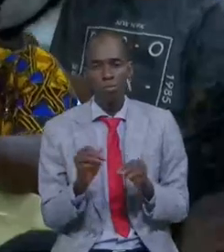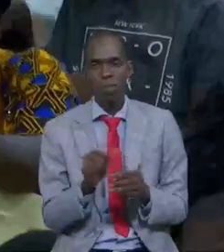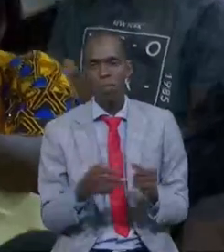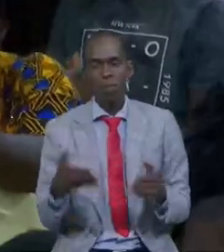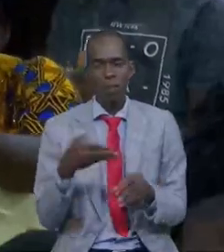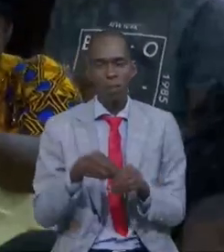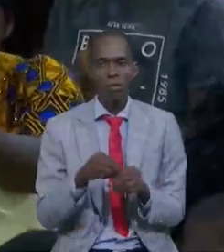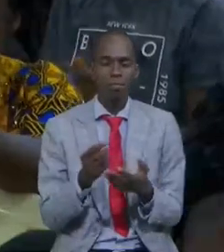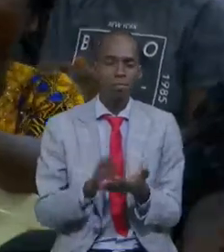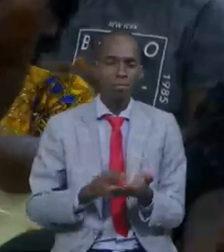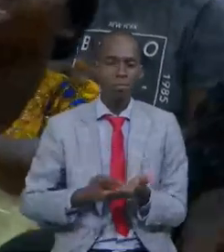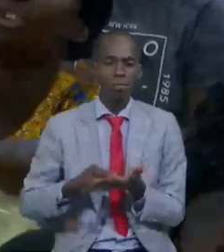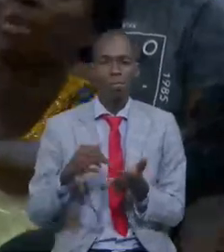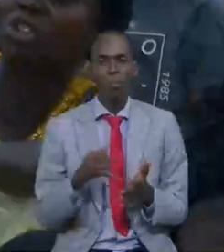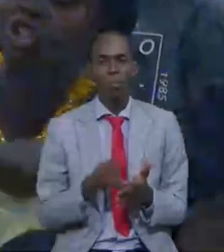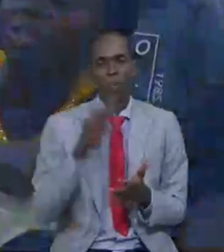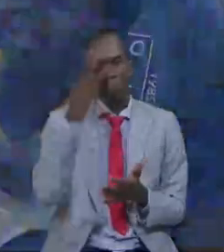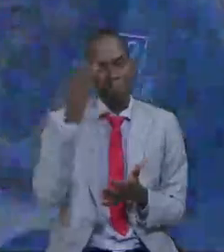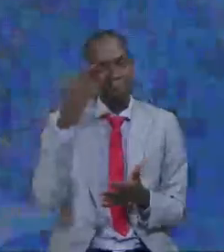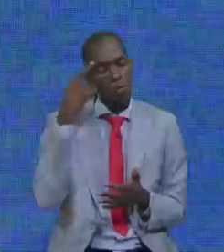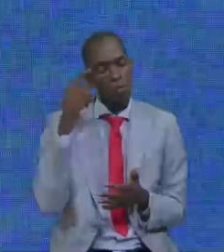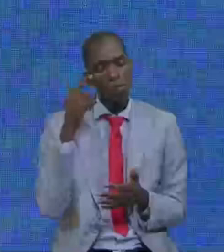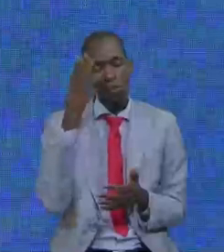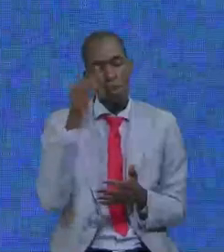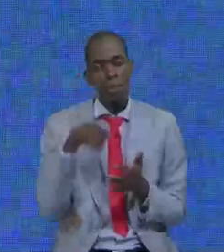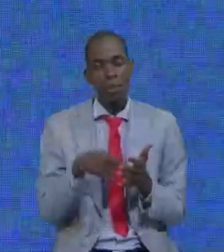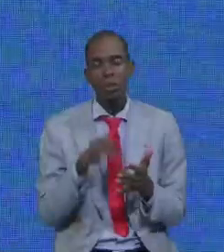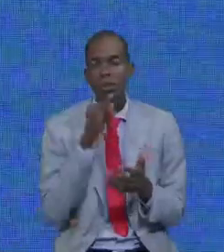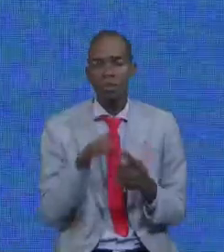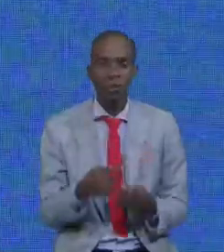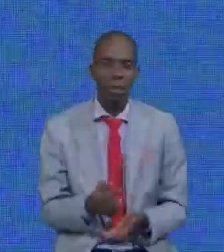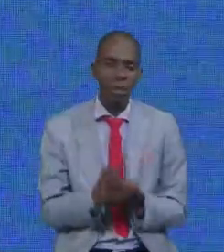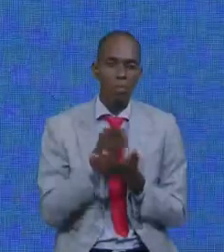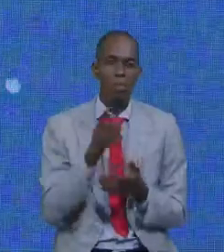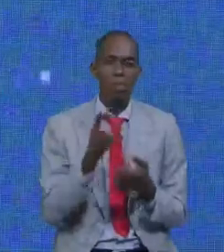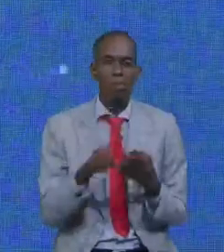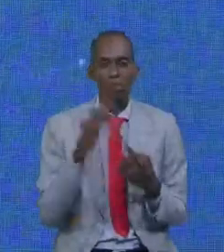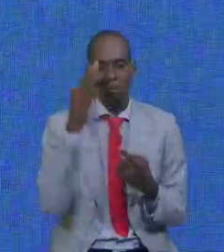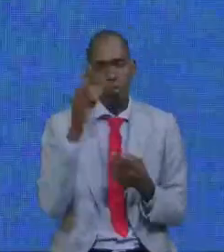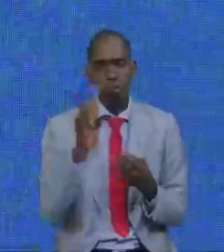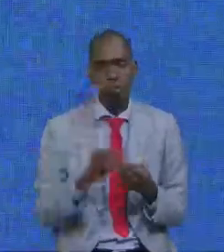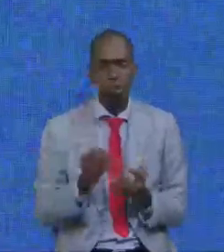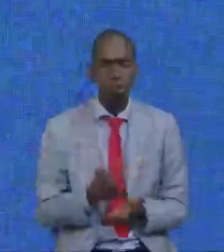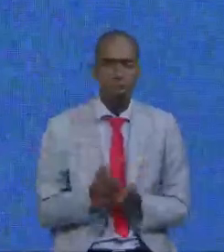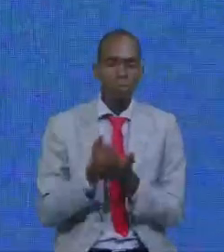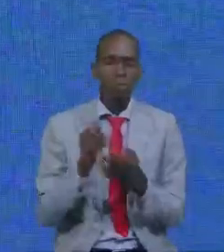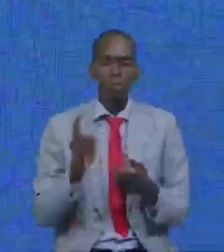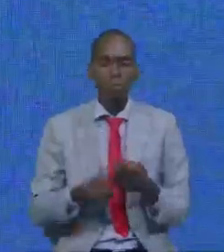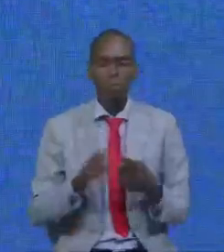Remplissez-le pour que nous puissions vous aider à fortifier votre foi, pour que vous puissiez continuer dans le Seigneur. Remplissez le